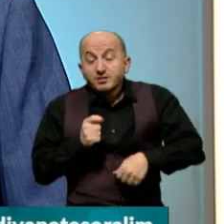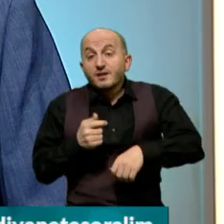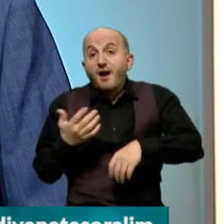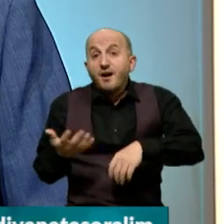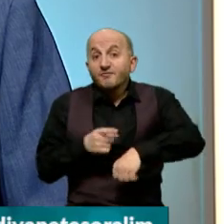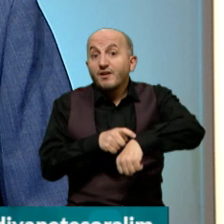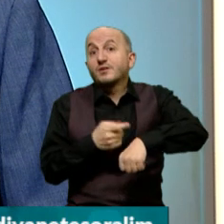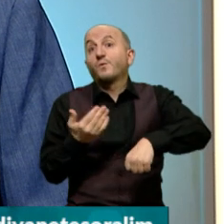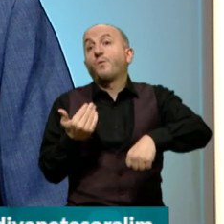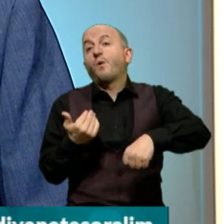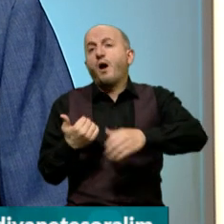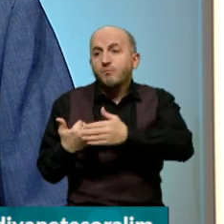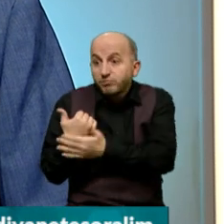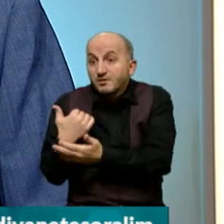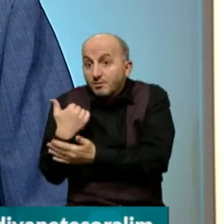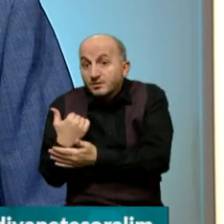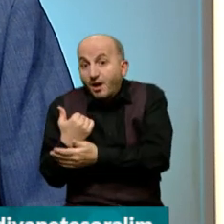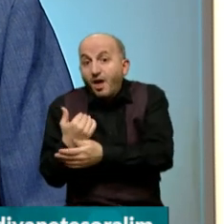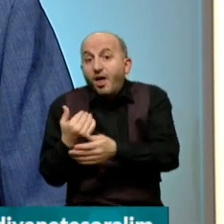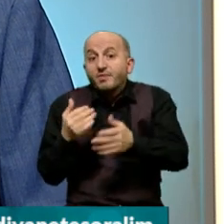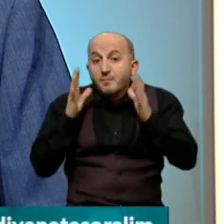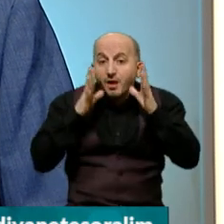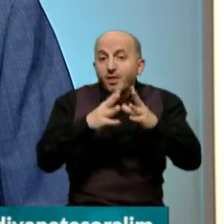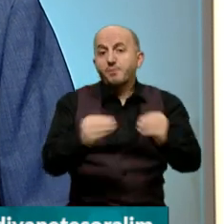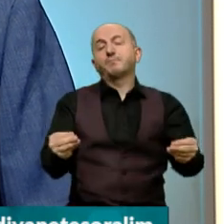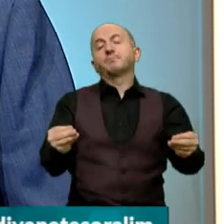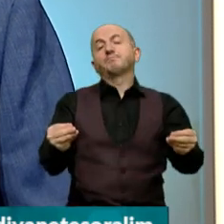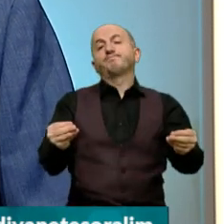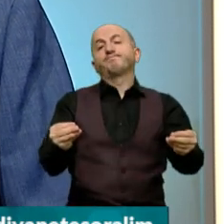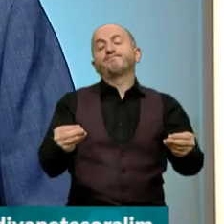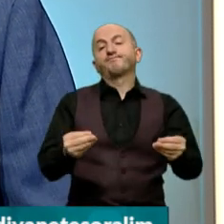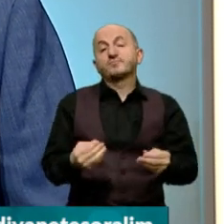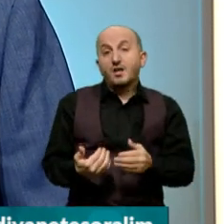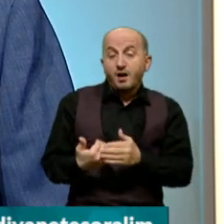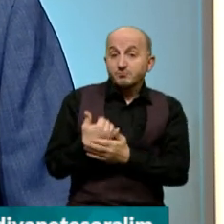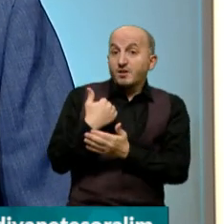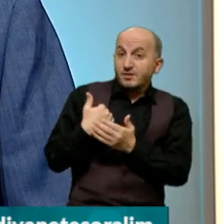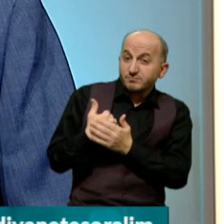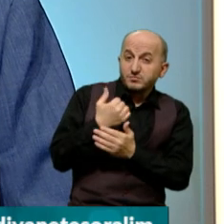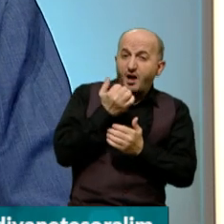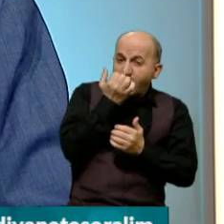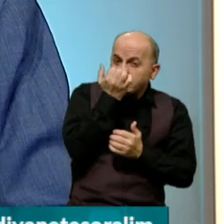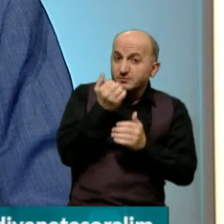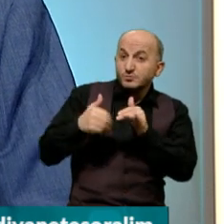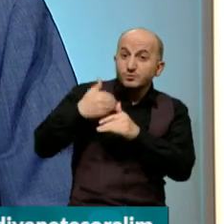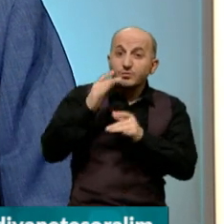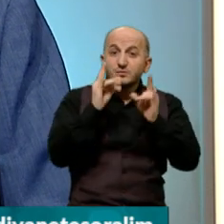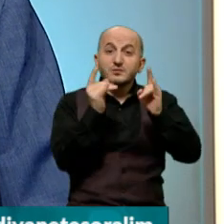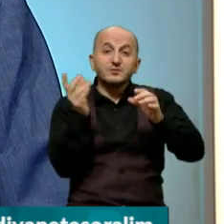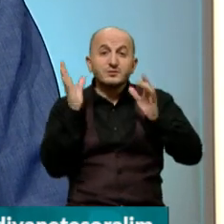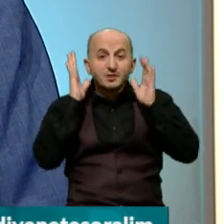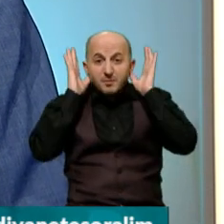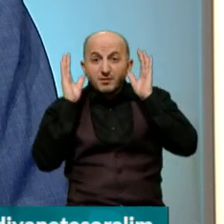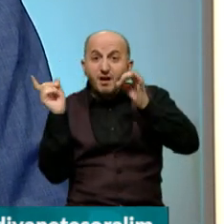eğer abdestle meşgul olursa, abdest ibadetini yapacak, alacak, sonra cenazeye yetişecek